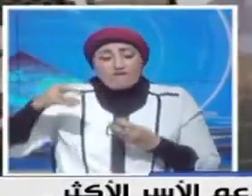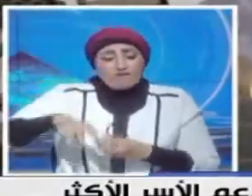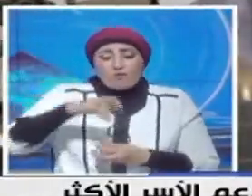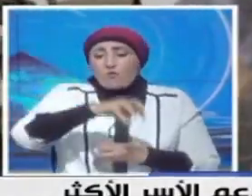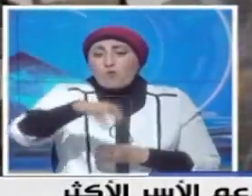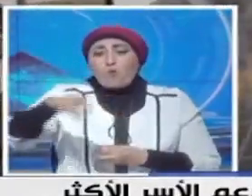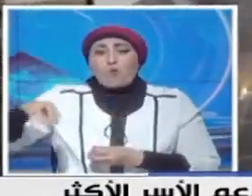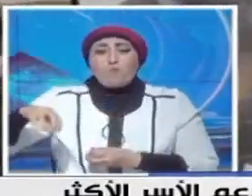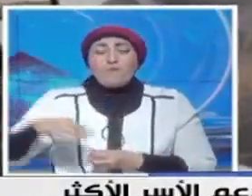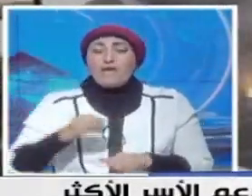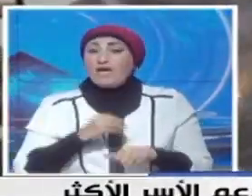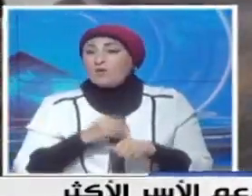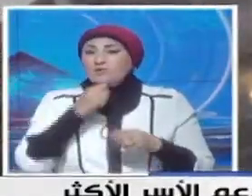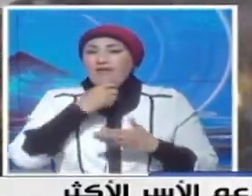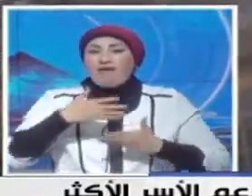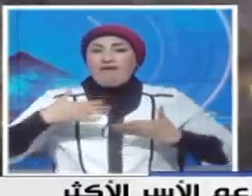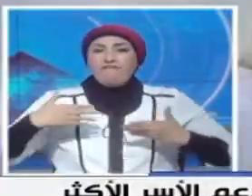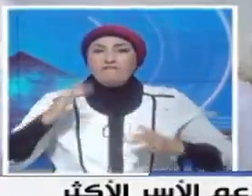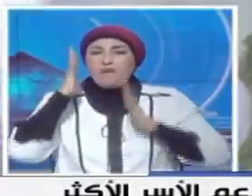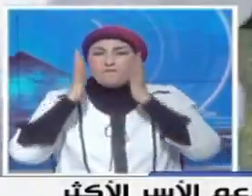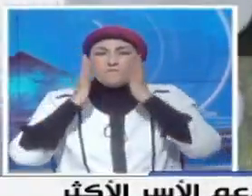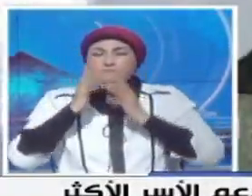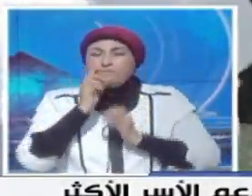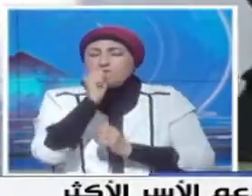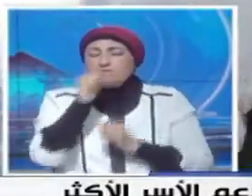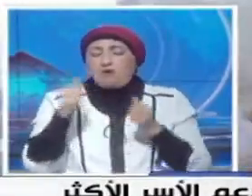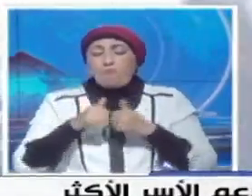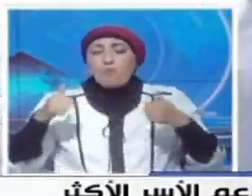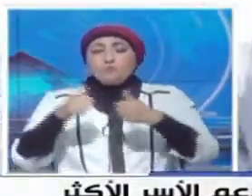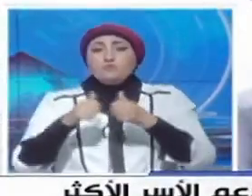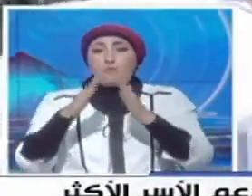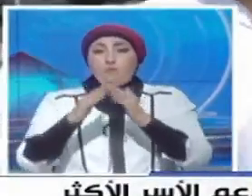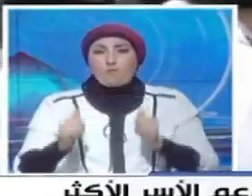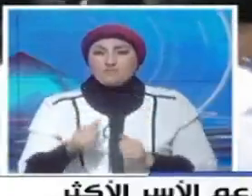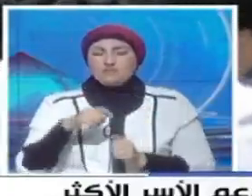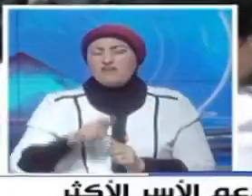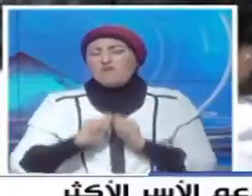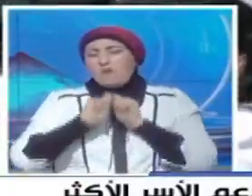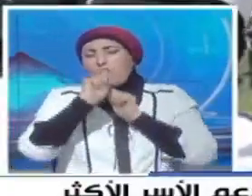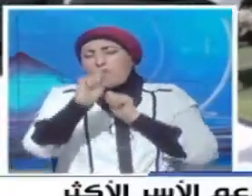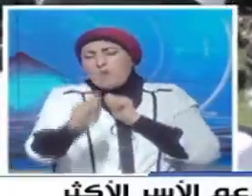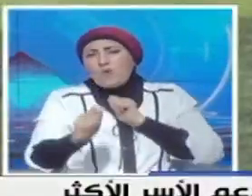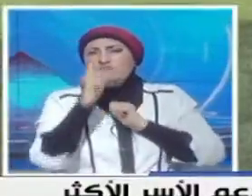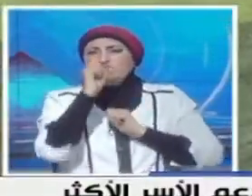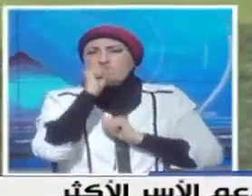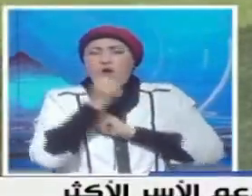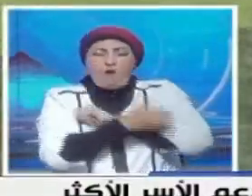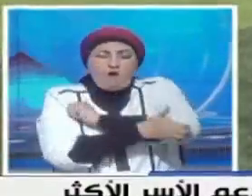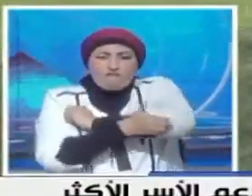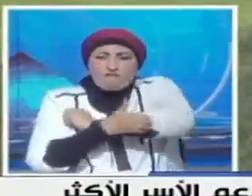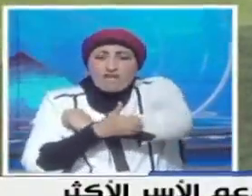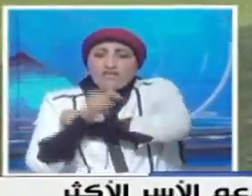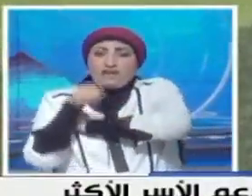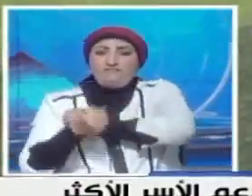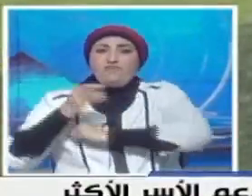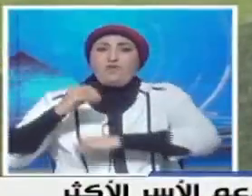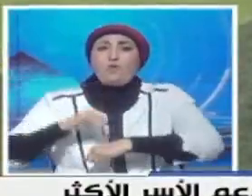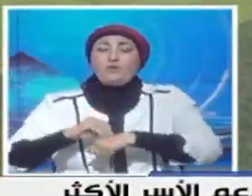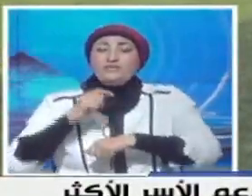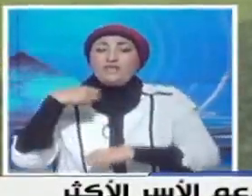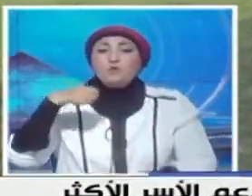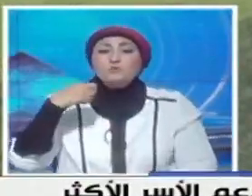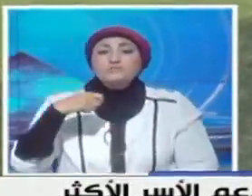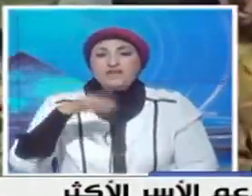والتي تستهدف بها تخفيف الاعباء عن كاهل الاسر المصرية في المناطق الاكثر احتياجا، وتأتي من منطلق حرص